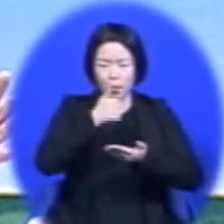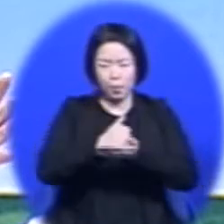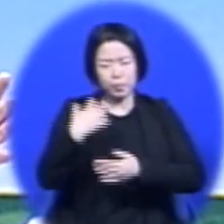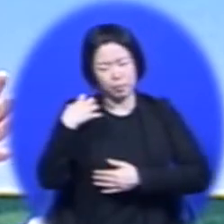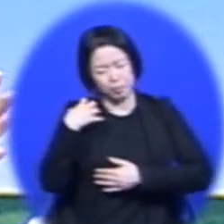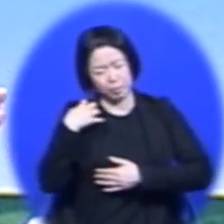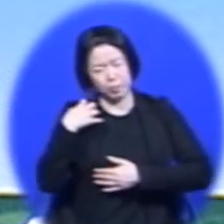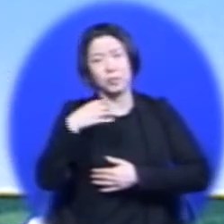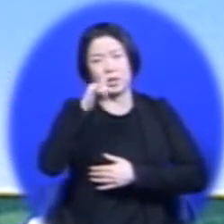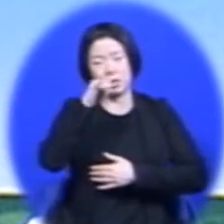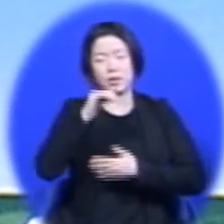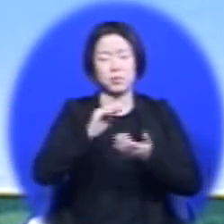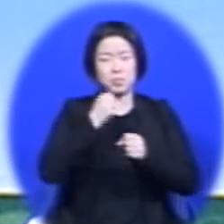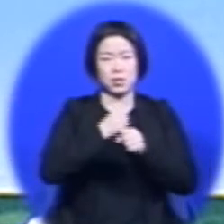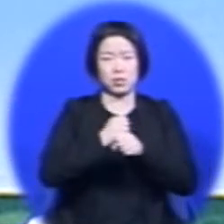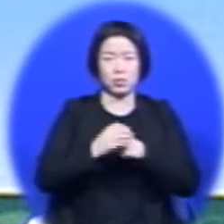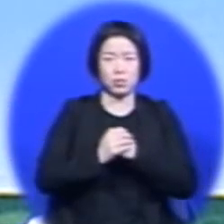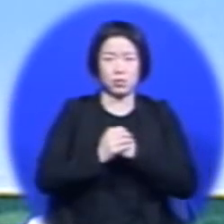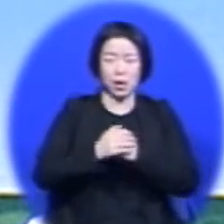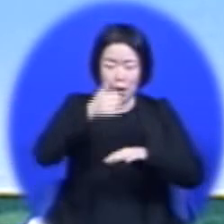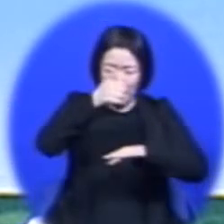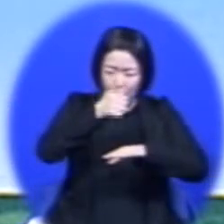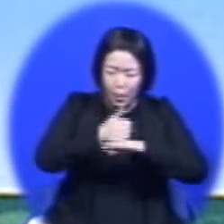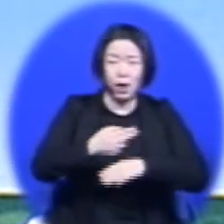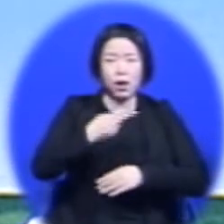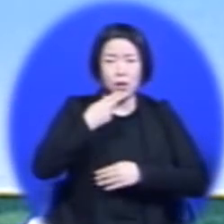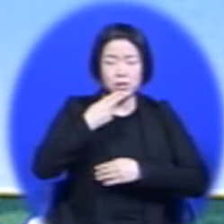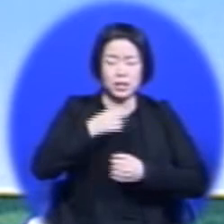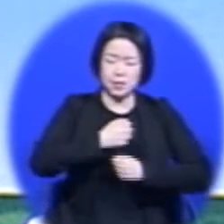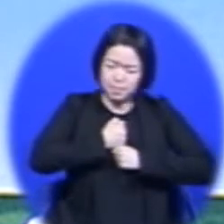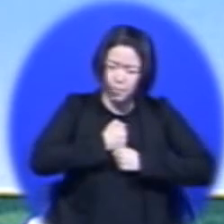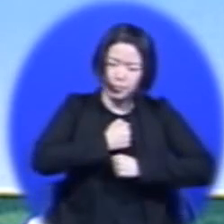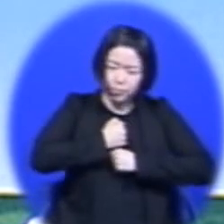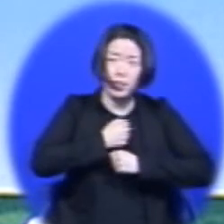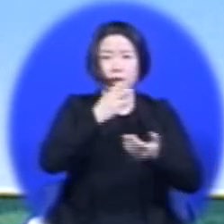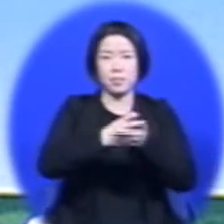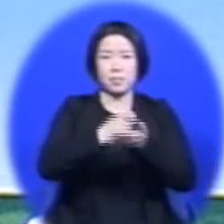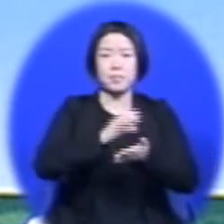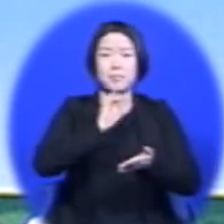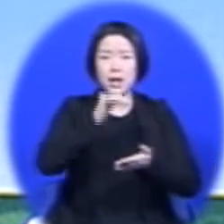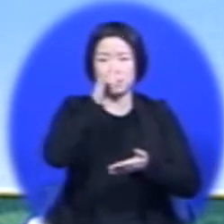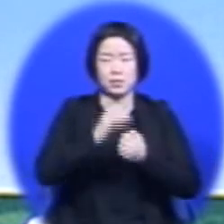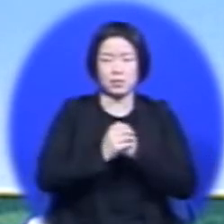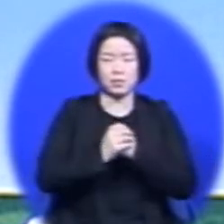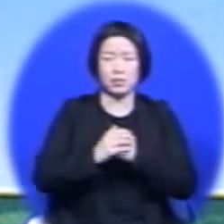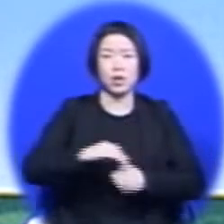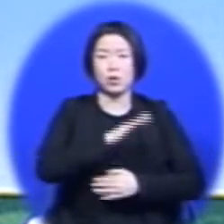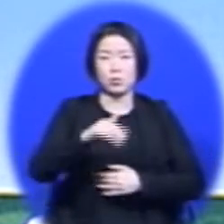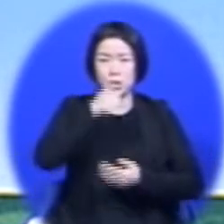몰아갑니다. 끝도 없이 지키고 또 지켜야 되는 규정입니다. 우리를 죄 짓지